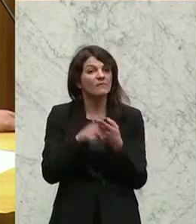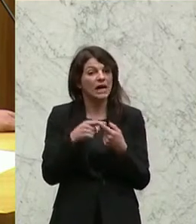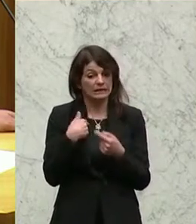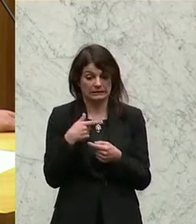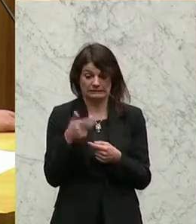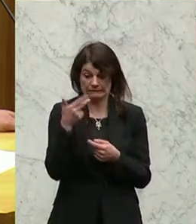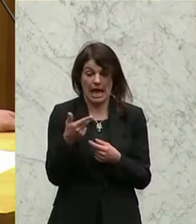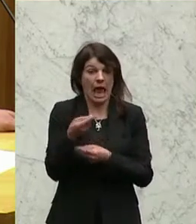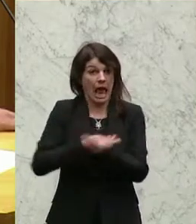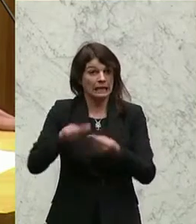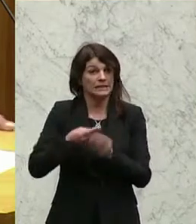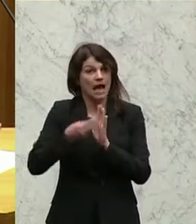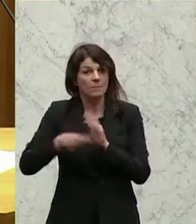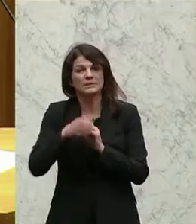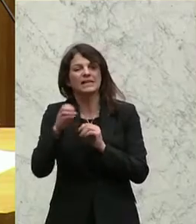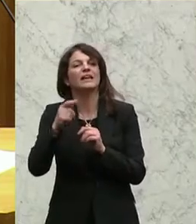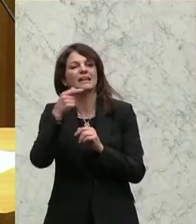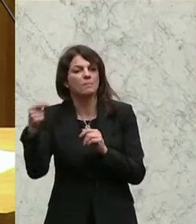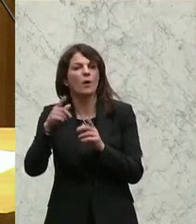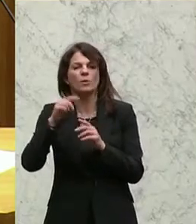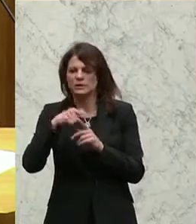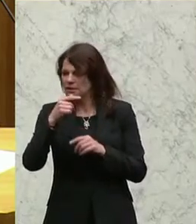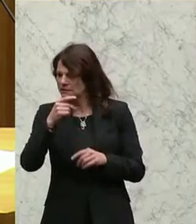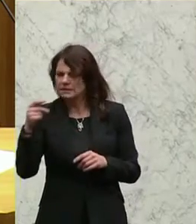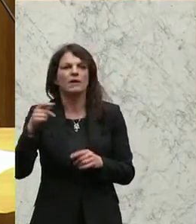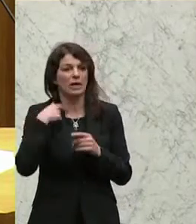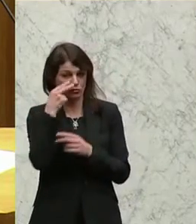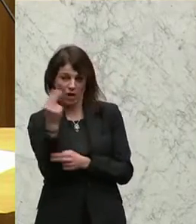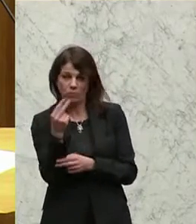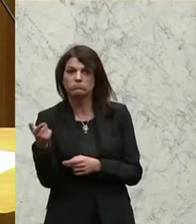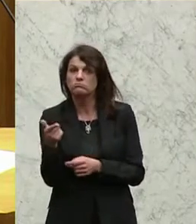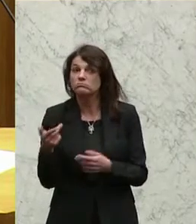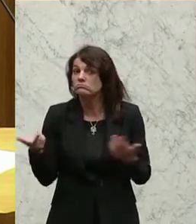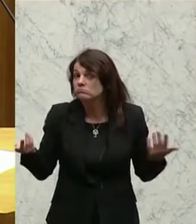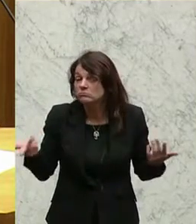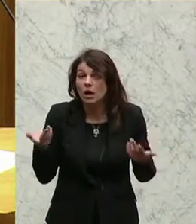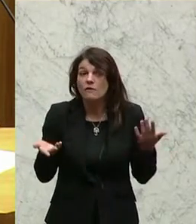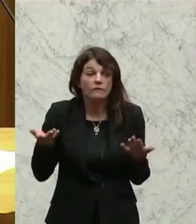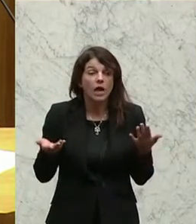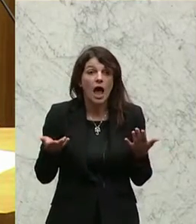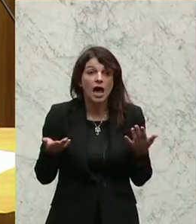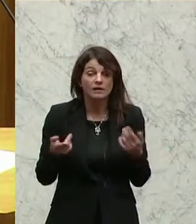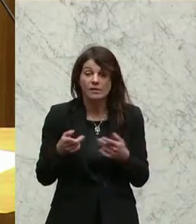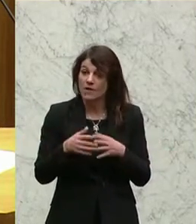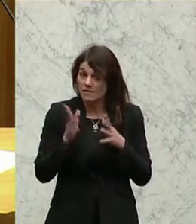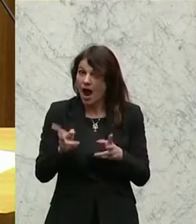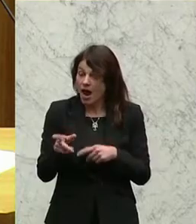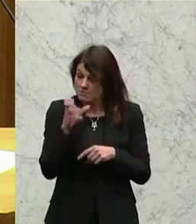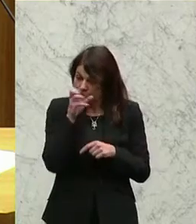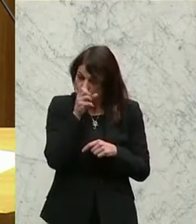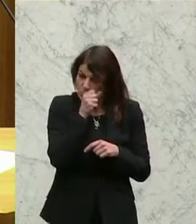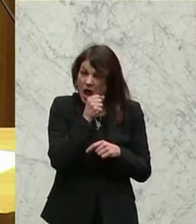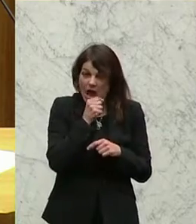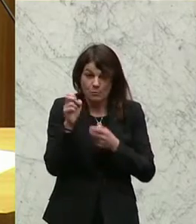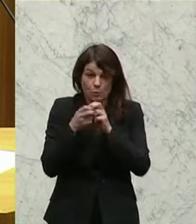diese drei Handelsabkommen CETA, TTIP und TISA betrachten, dass diesbezüglich eine tatsächliche große Geheimhaltung in Brüssel